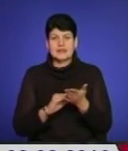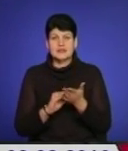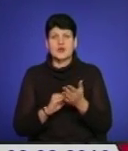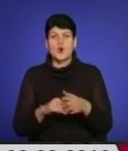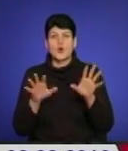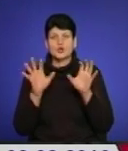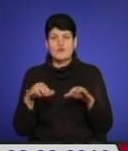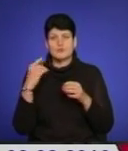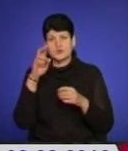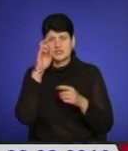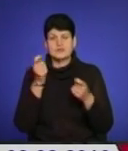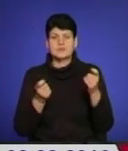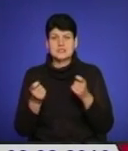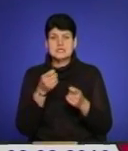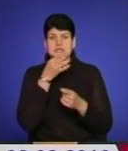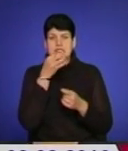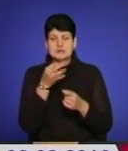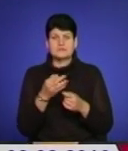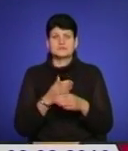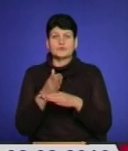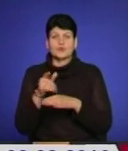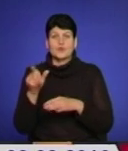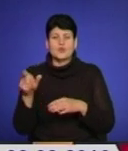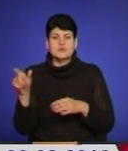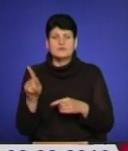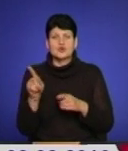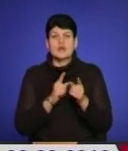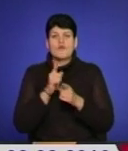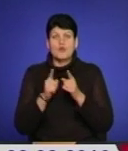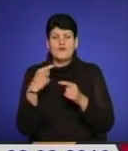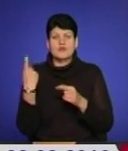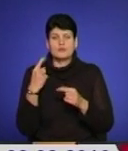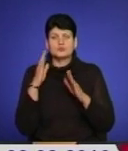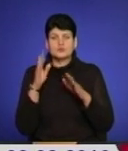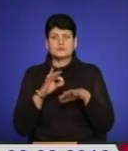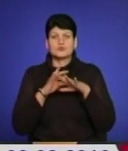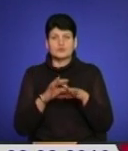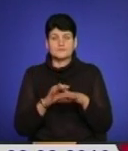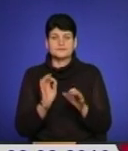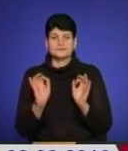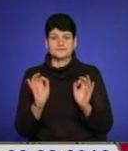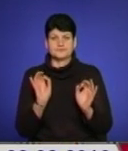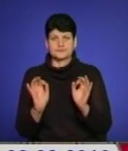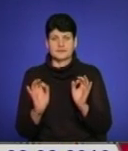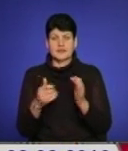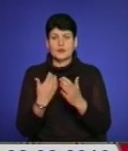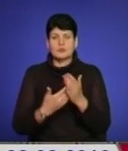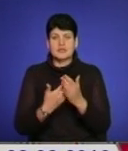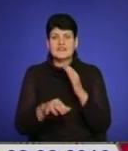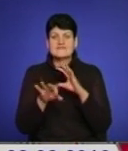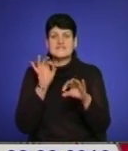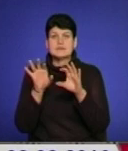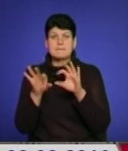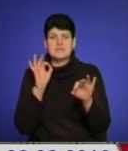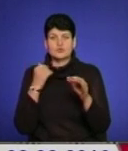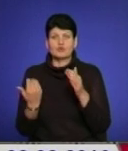Голова облдержадміністрації запевнив гостей у тому, що реформування в області проходить належним чином. До прикладу, відбір до нової